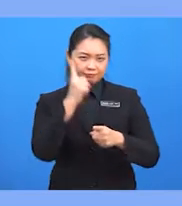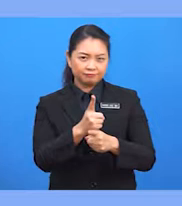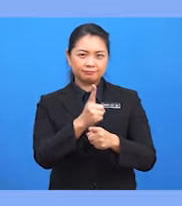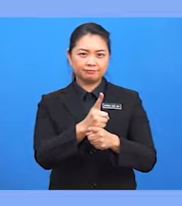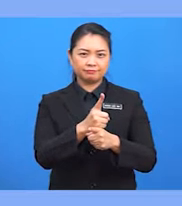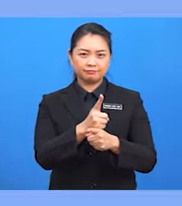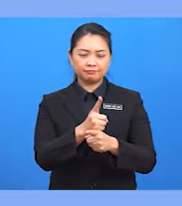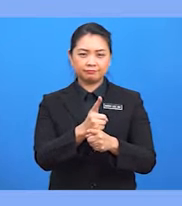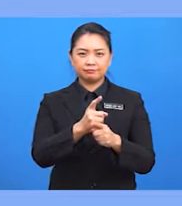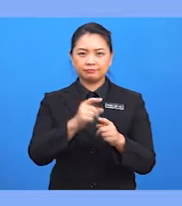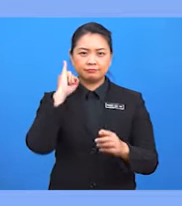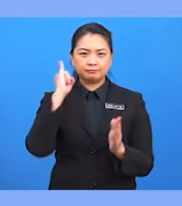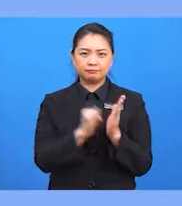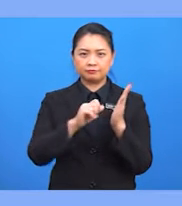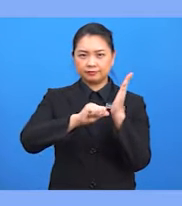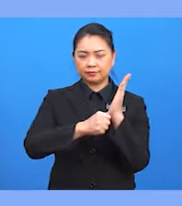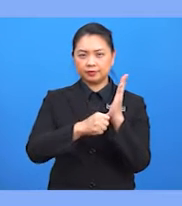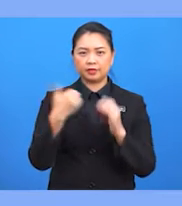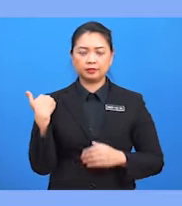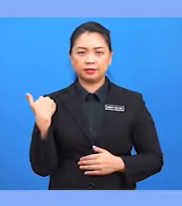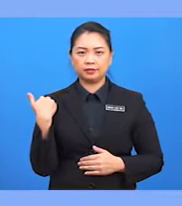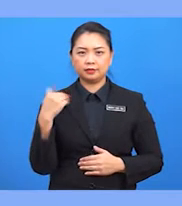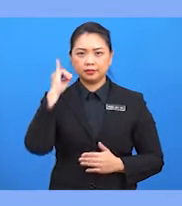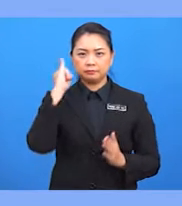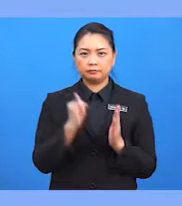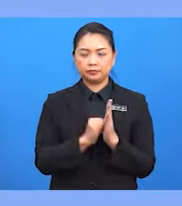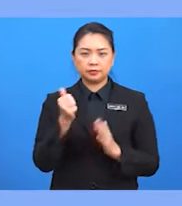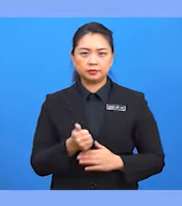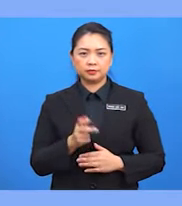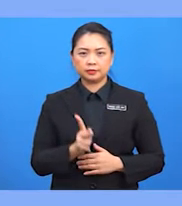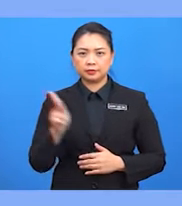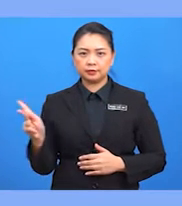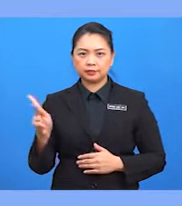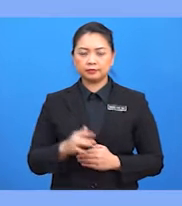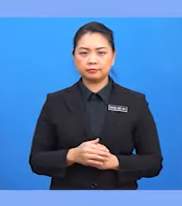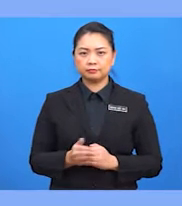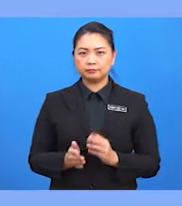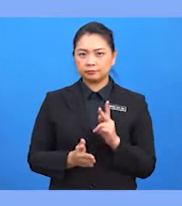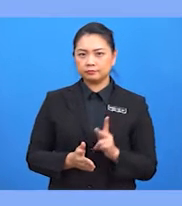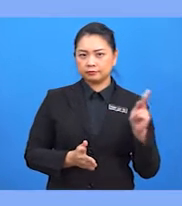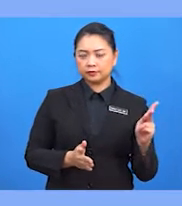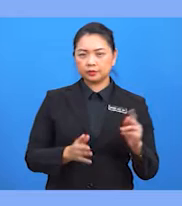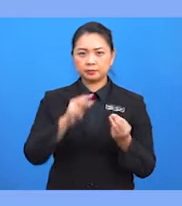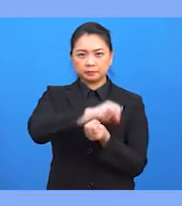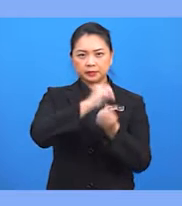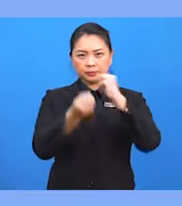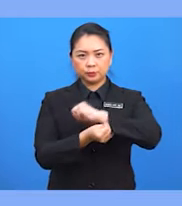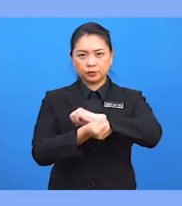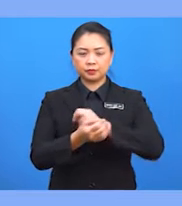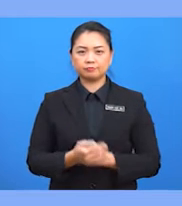Tepat! Imej asal adalah imej di sebelah kanan anda, manakala imej kiri telah